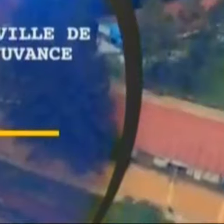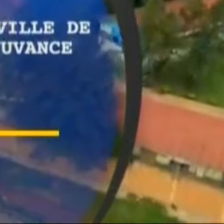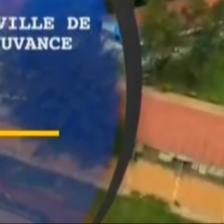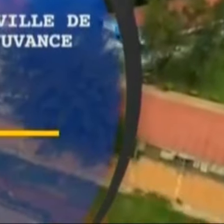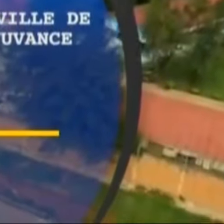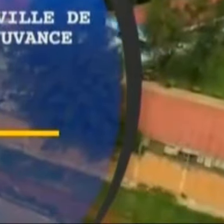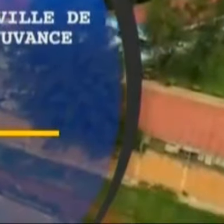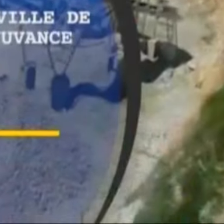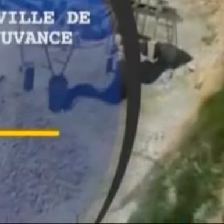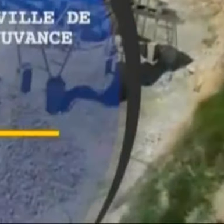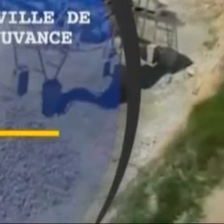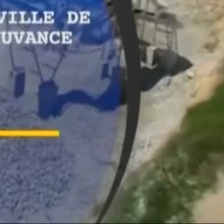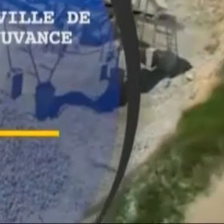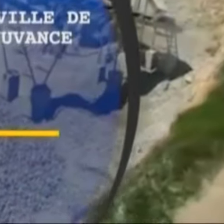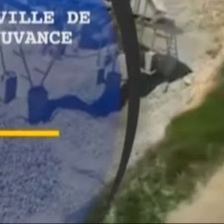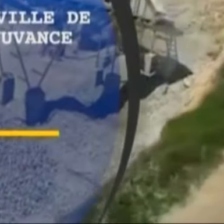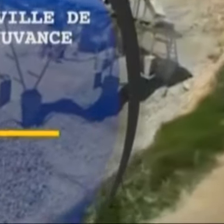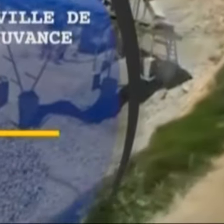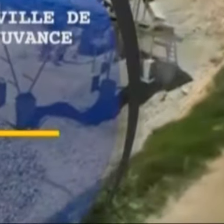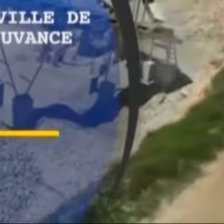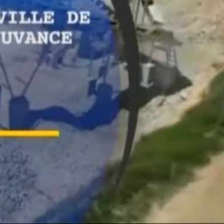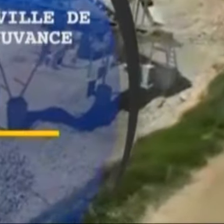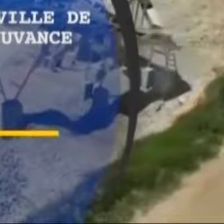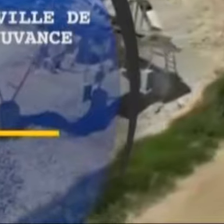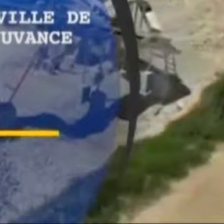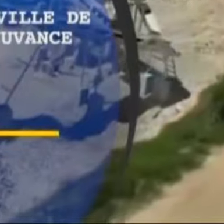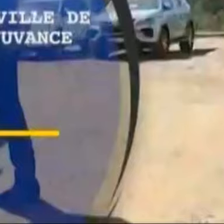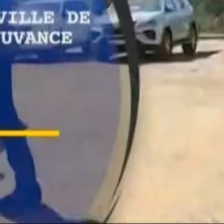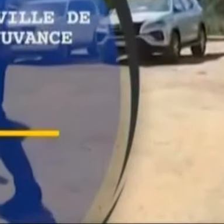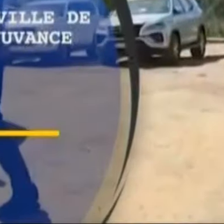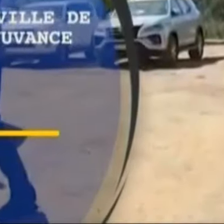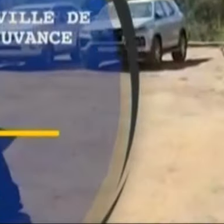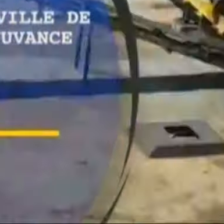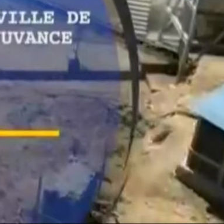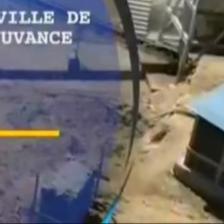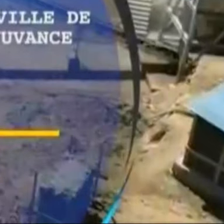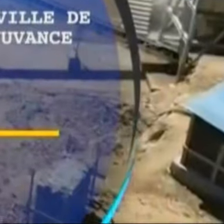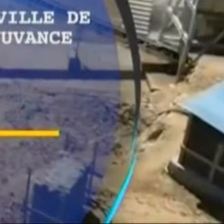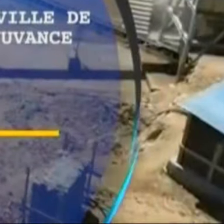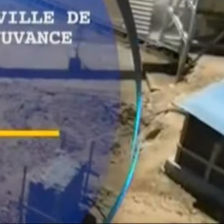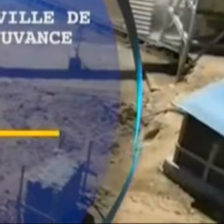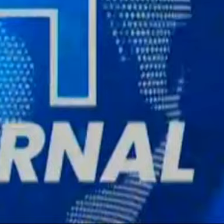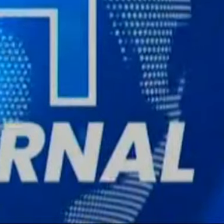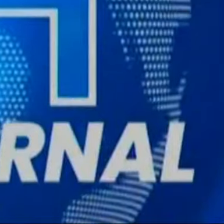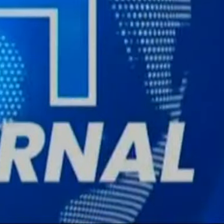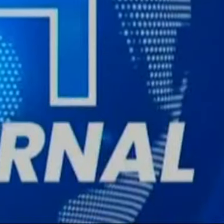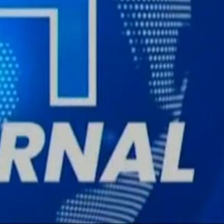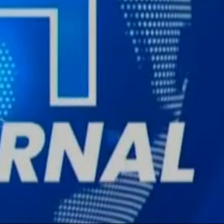pioche, ce à la grande satisfaction de tous. Voilà tout pour les titres et bienvenue aux 20h.